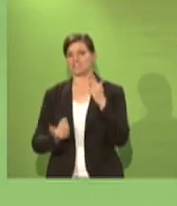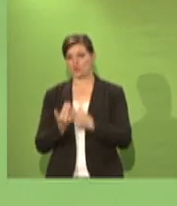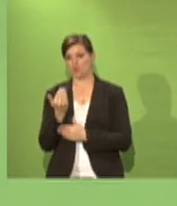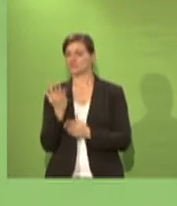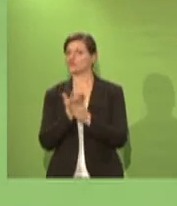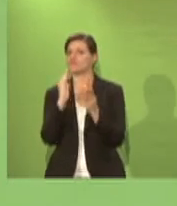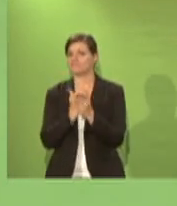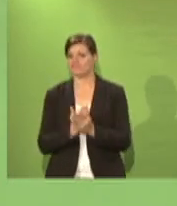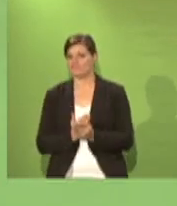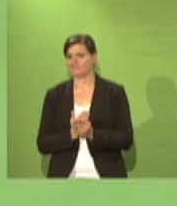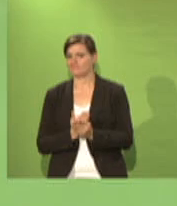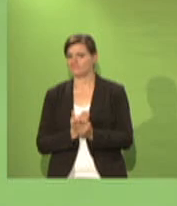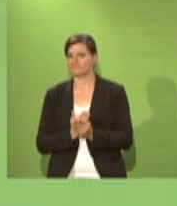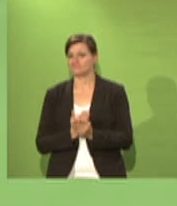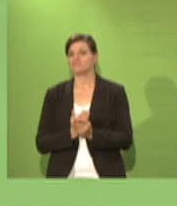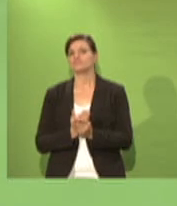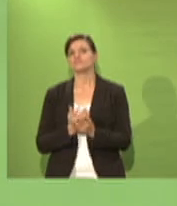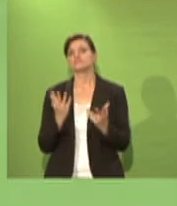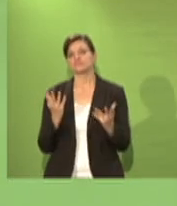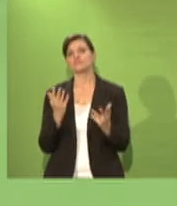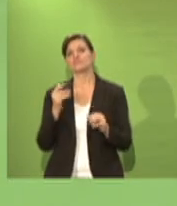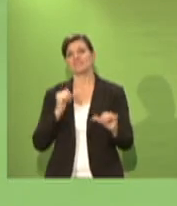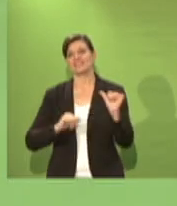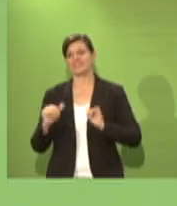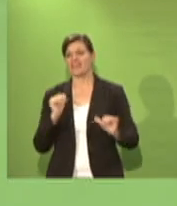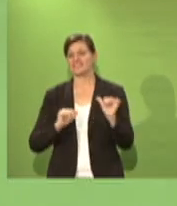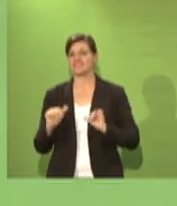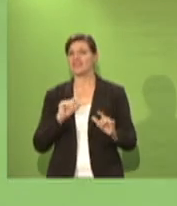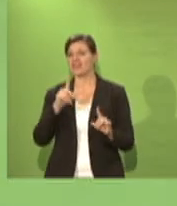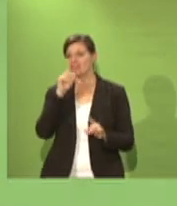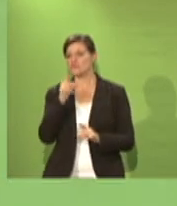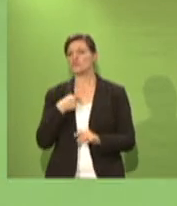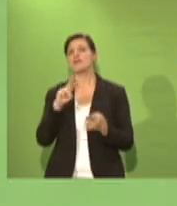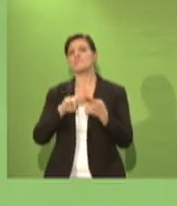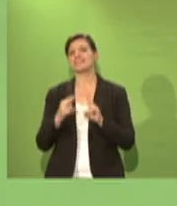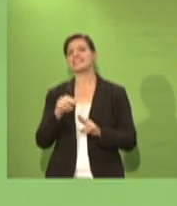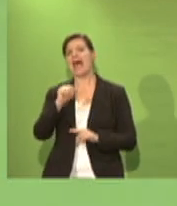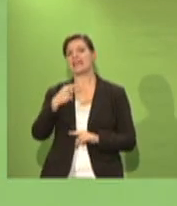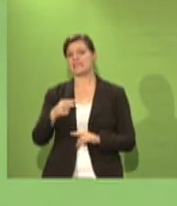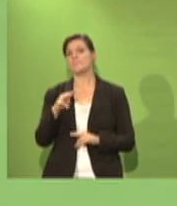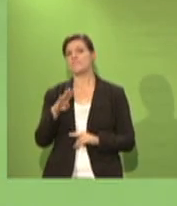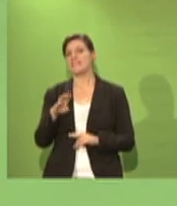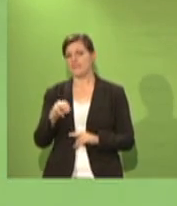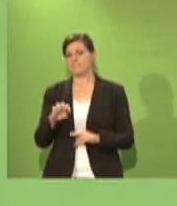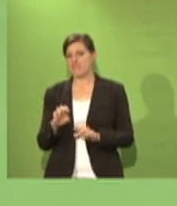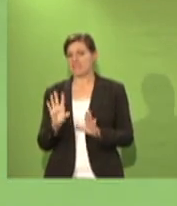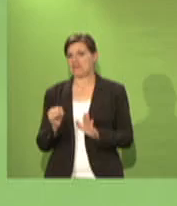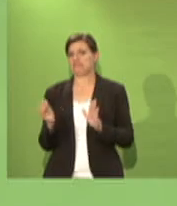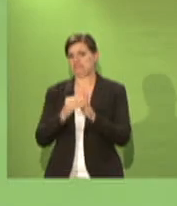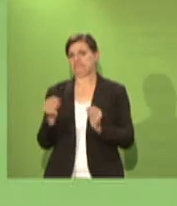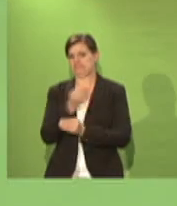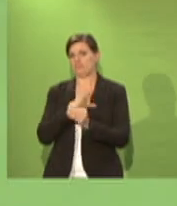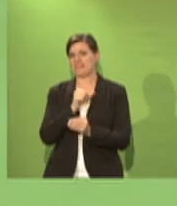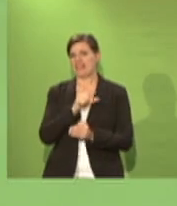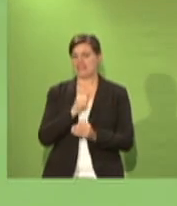der mangels Zeit nicht mehr mit dem gesamten Kreis der Unterzeichnerinnen, sondern nur mit den Mitgliedern der AG BNE in der LAG abgestimmt werden